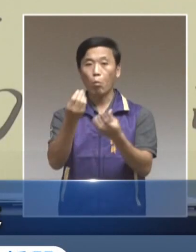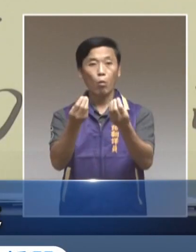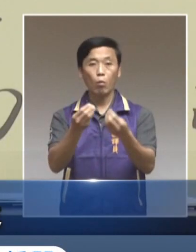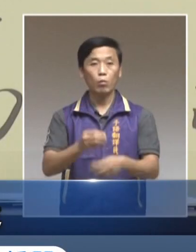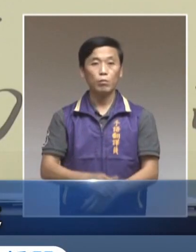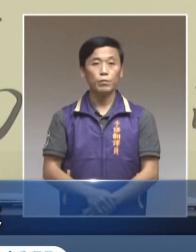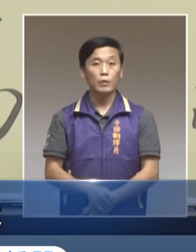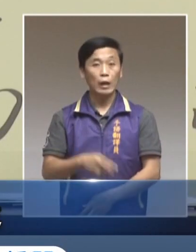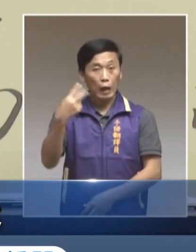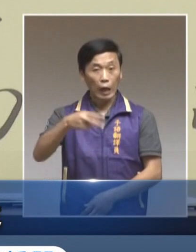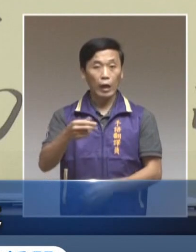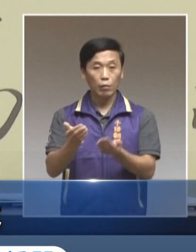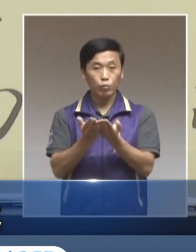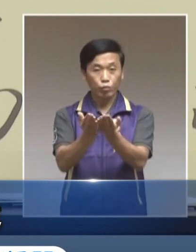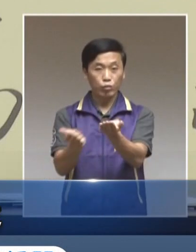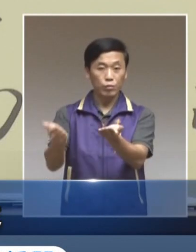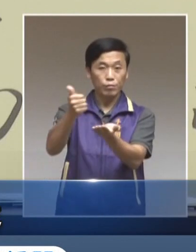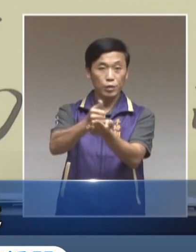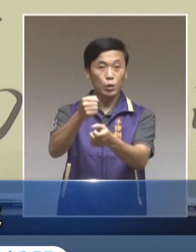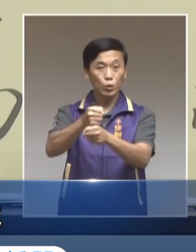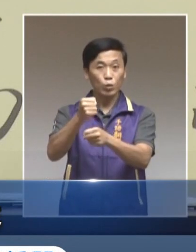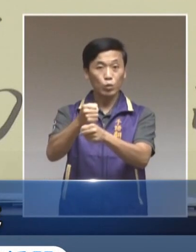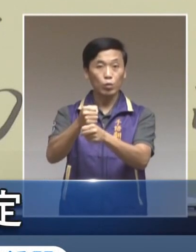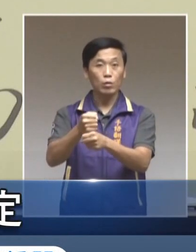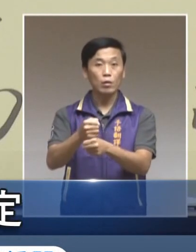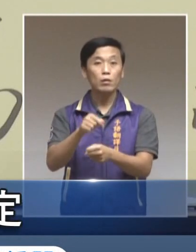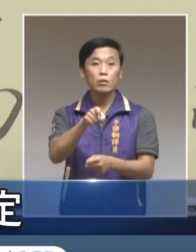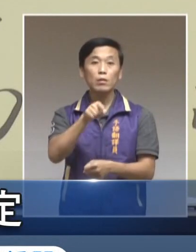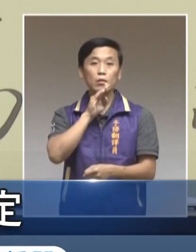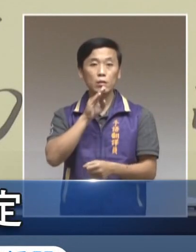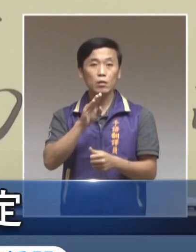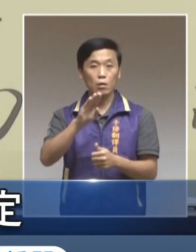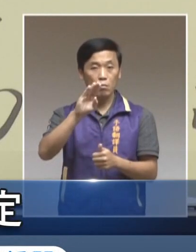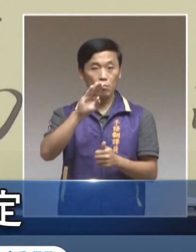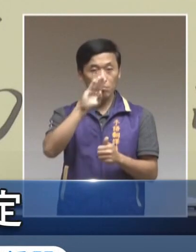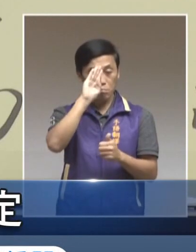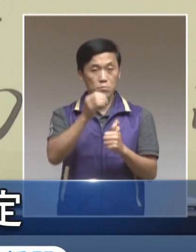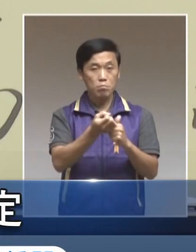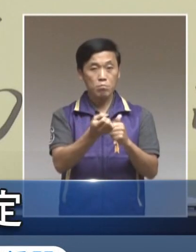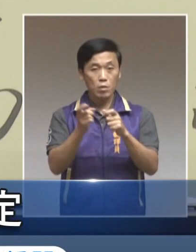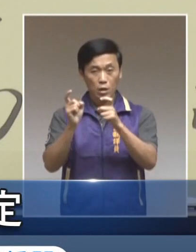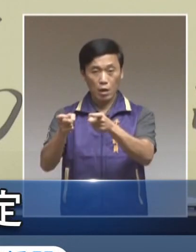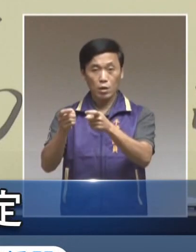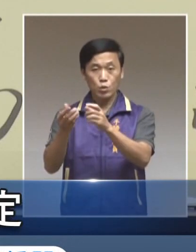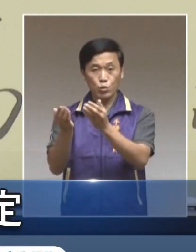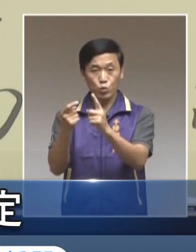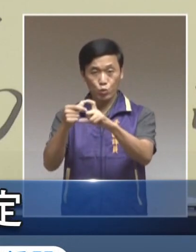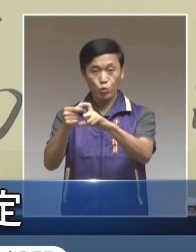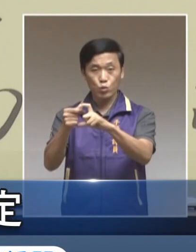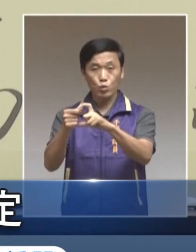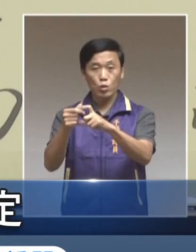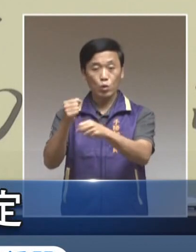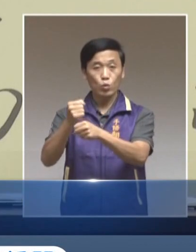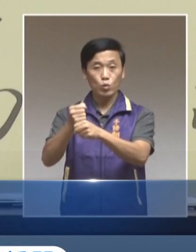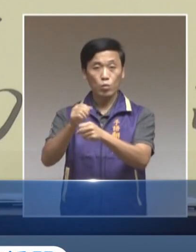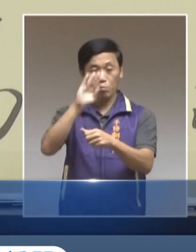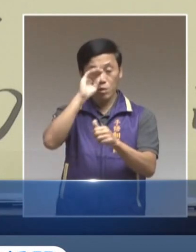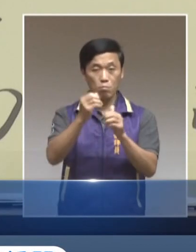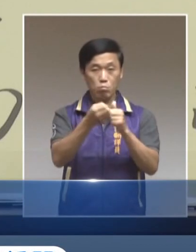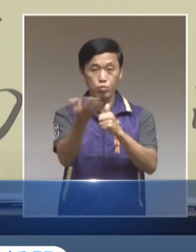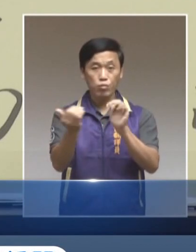而又登船作业，这个已经是违反相关的港区作业防疫的规定。